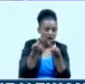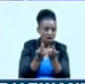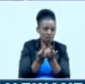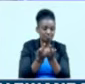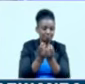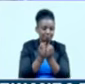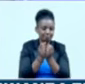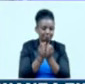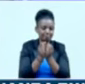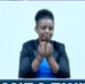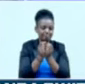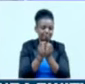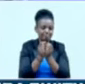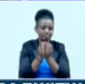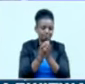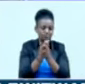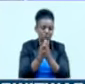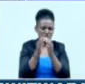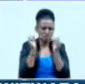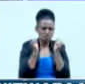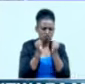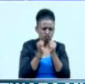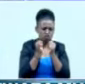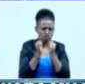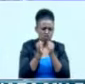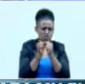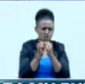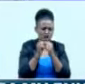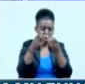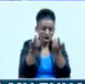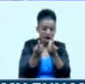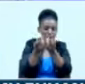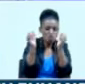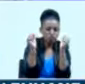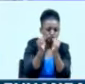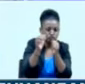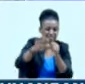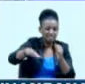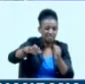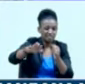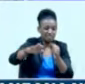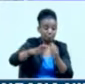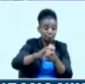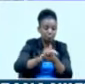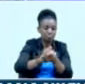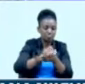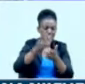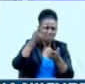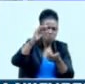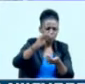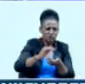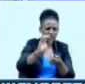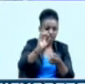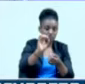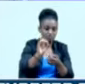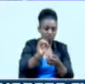mu ahantu muri za frigo tubyite gutyo cyangwa se mu byumba bikonjesha bikonjesha kugeza munsi ya